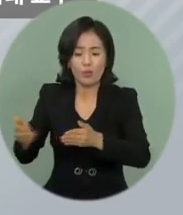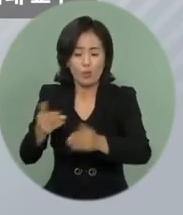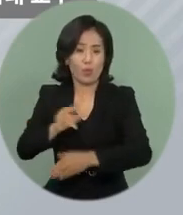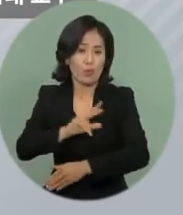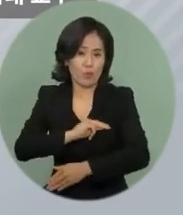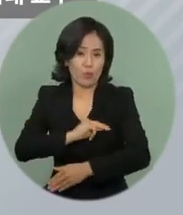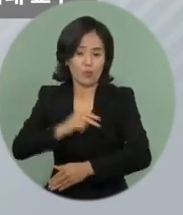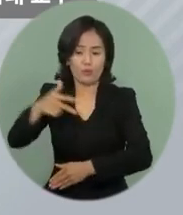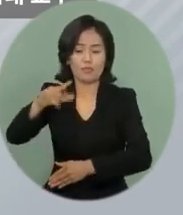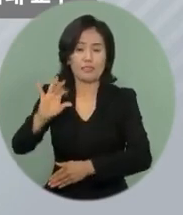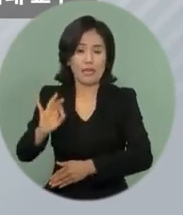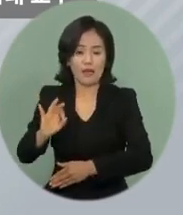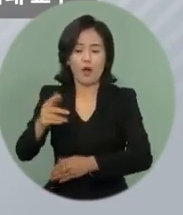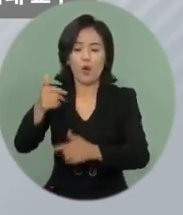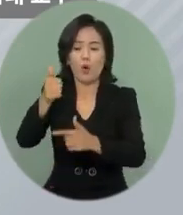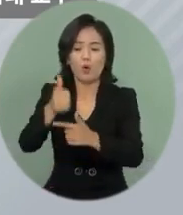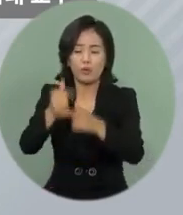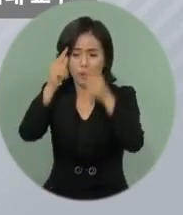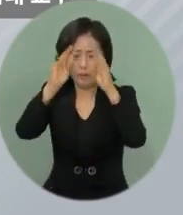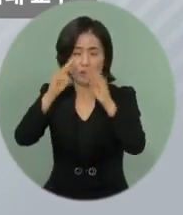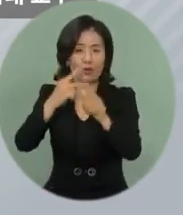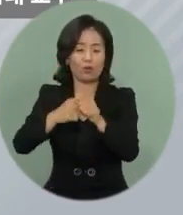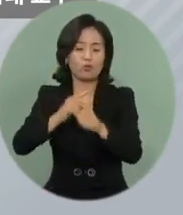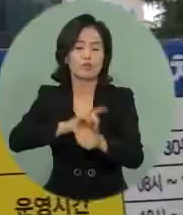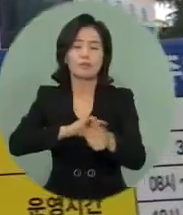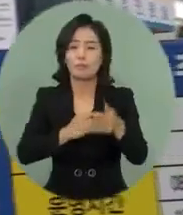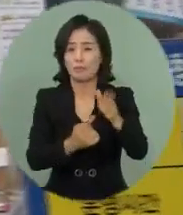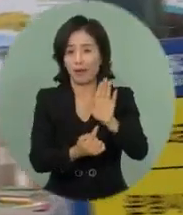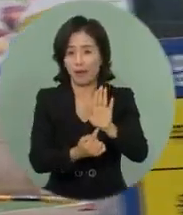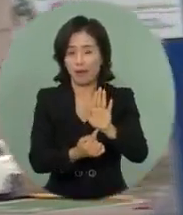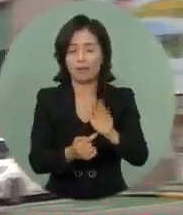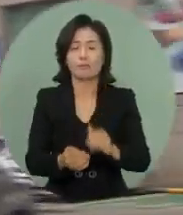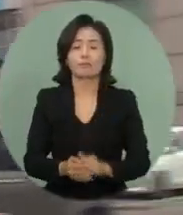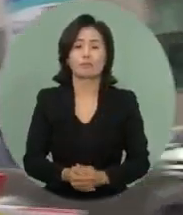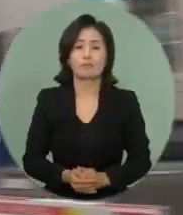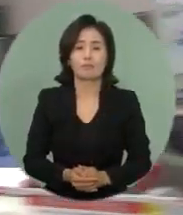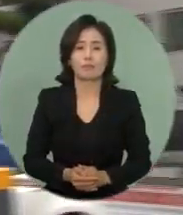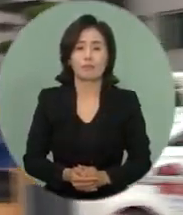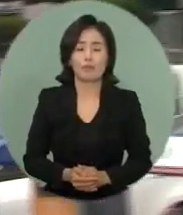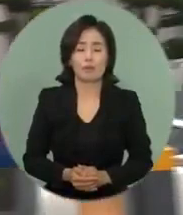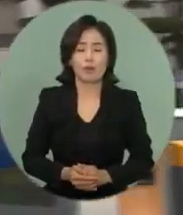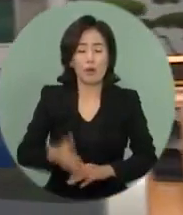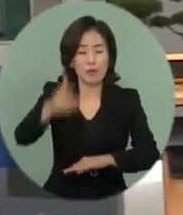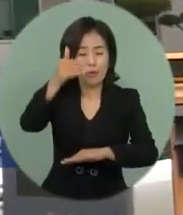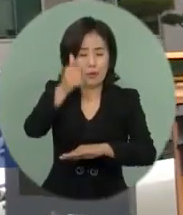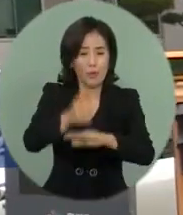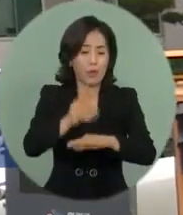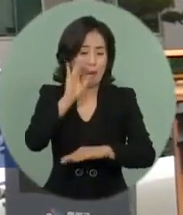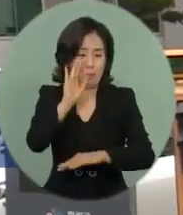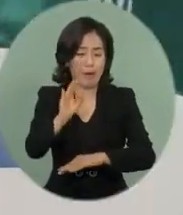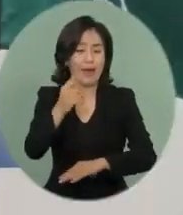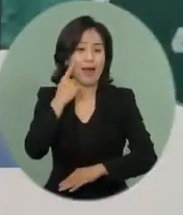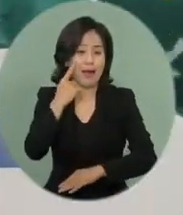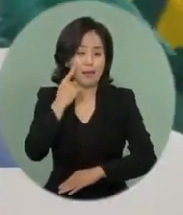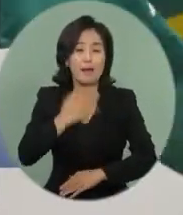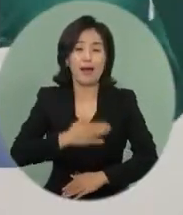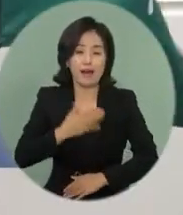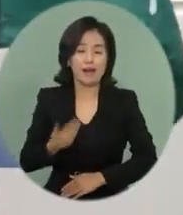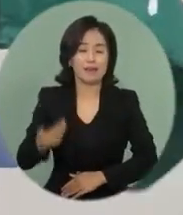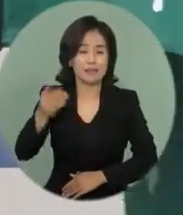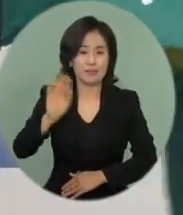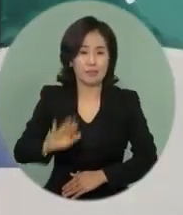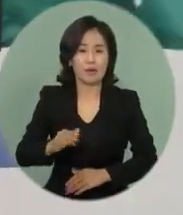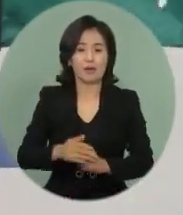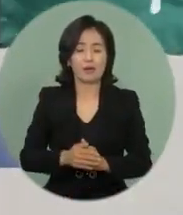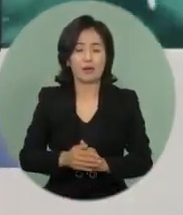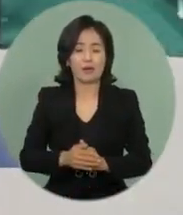의원, 장현 전 호남대 교수가 거론되고 있습니다. 뚜껑은 일단은 까봐야지 아는 것인데